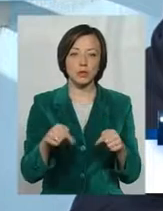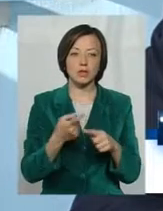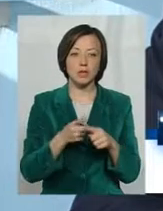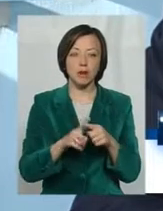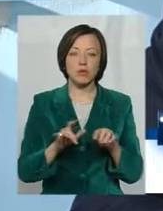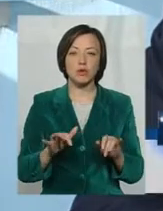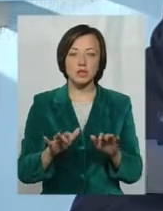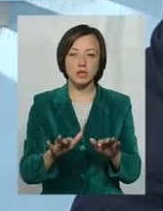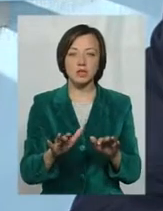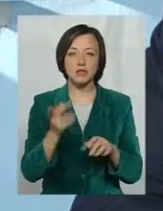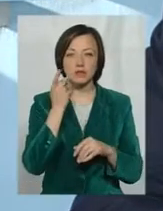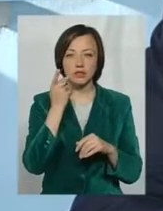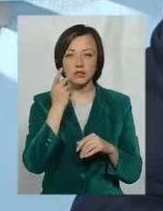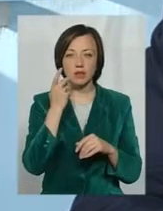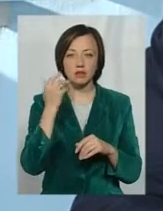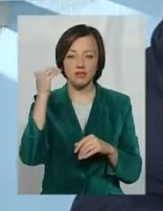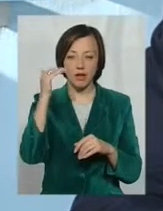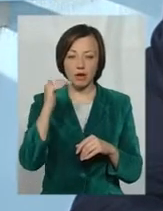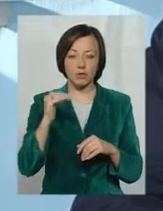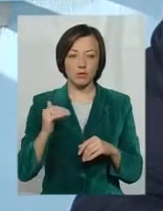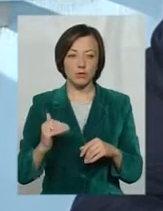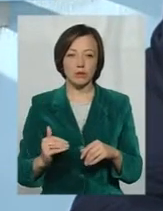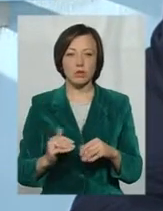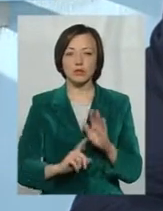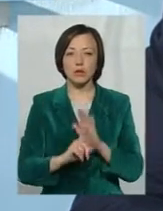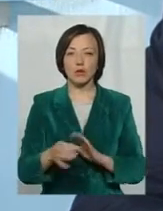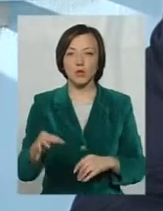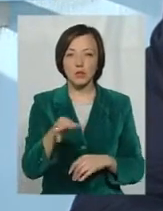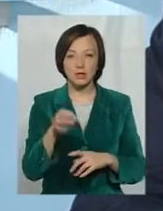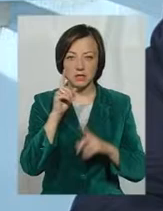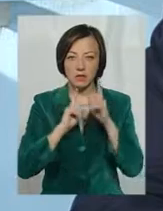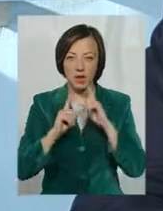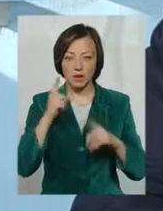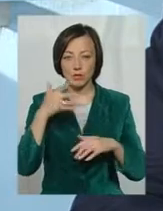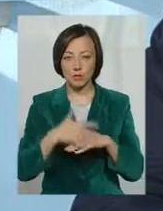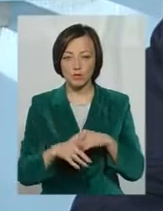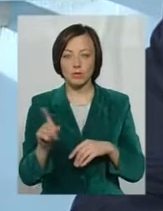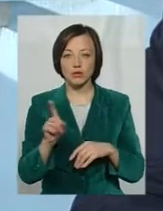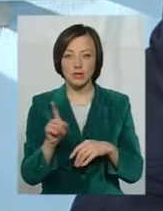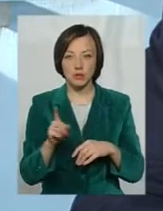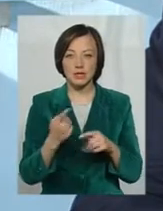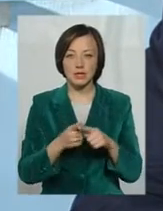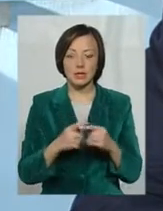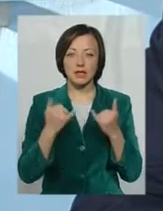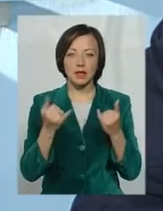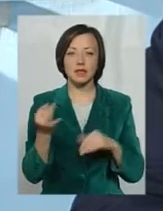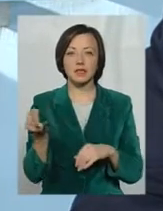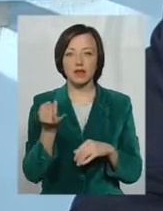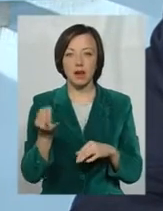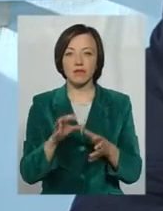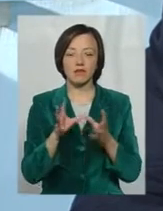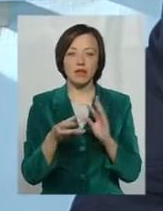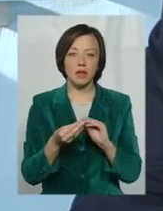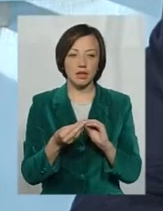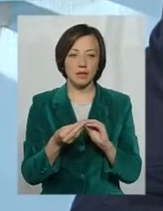процес, зазвичай, який йде зверху. Спочатку обласні ради розуміють, що це для них цікаво взагалі, так